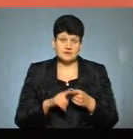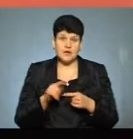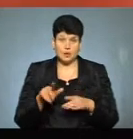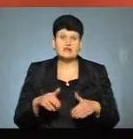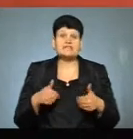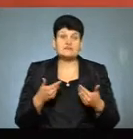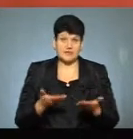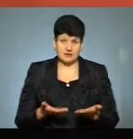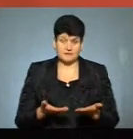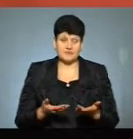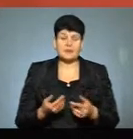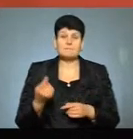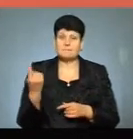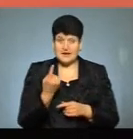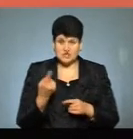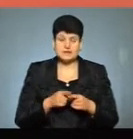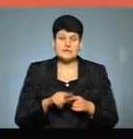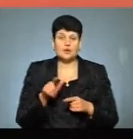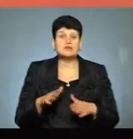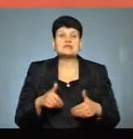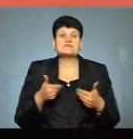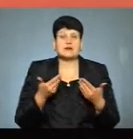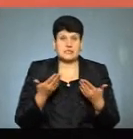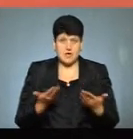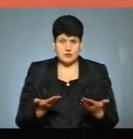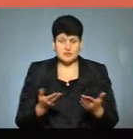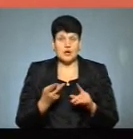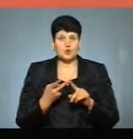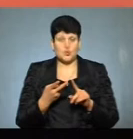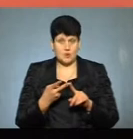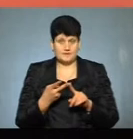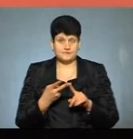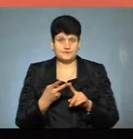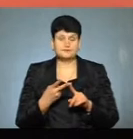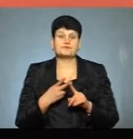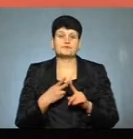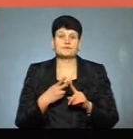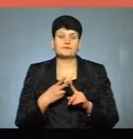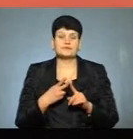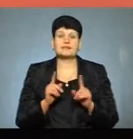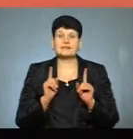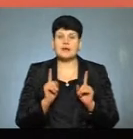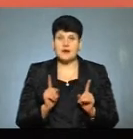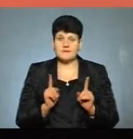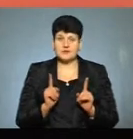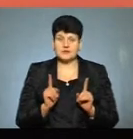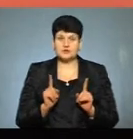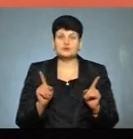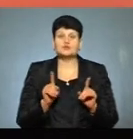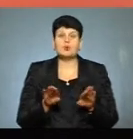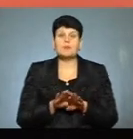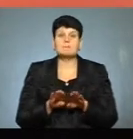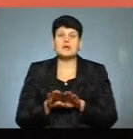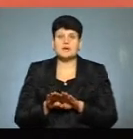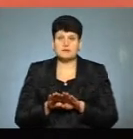звертаються. Перше, які звертаються. По-друге, навіть до чого ми прирівнюємо,